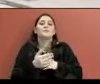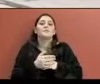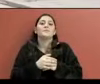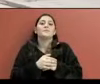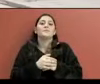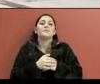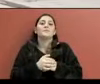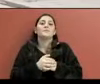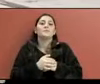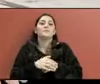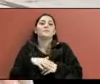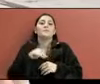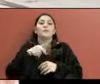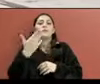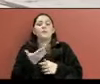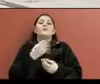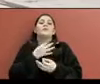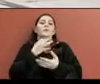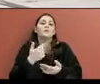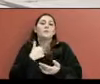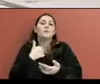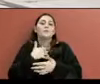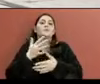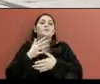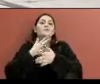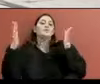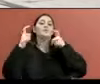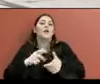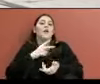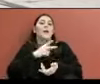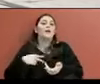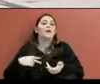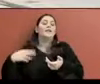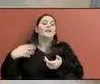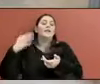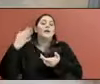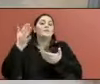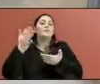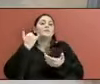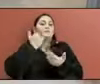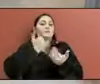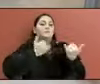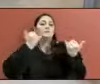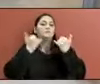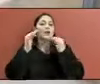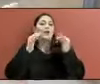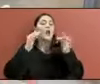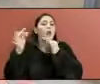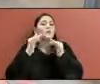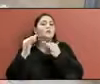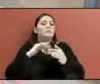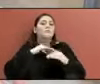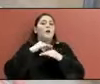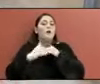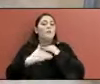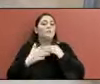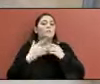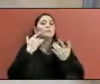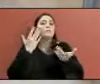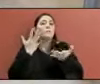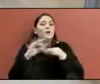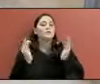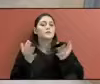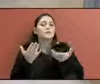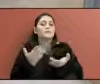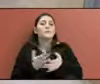olsun bizim Büyükşehir Belediye'mize ulaşıyor. Büyükşehir Belediye'miz bu noktada az önce dediğim gibi biz